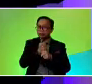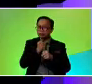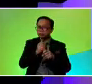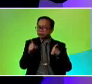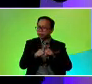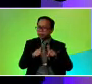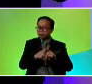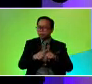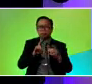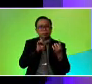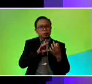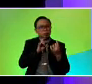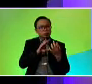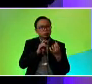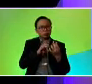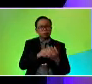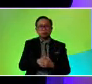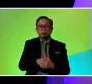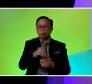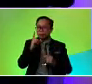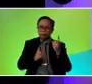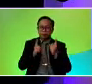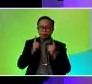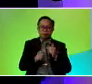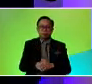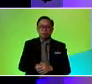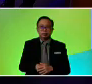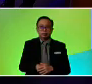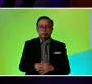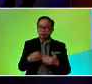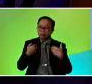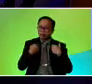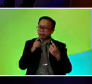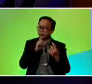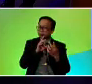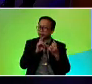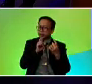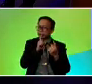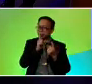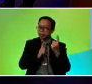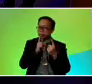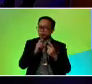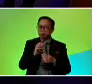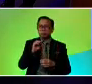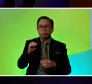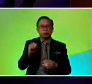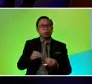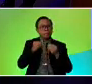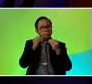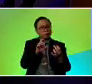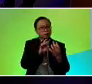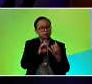juga kita tengok pada bintang-bintang tersebut Oke ada bintang maknanya murid memberi Respon yang baik